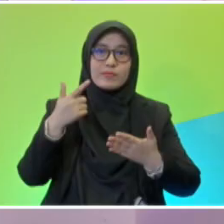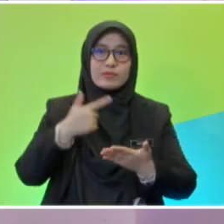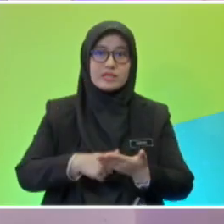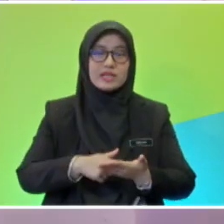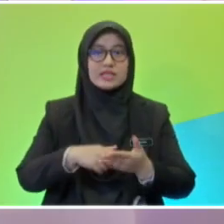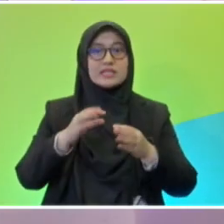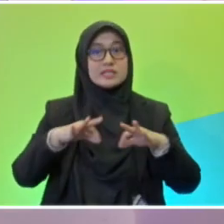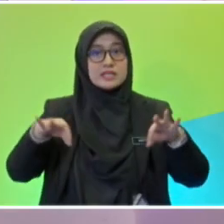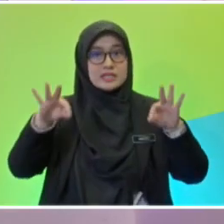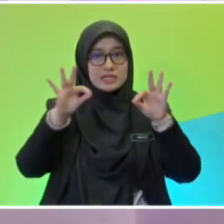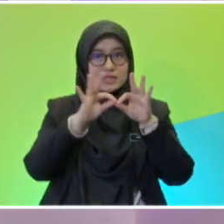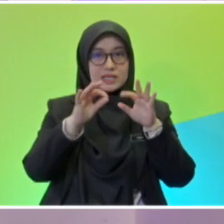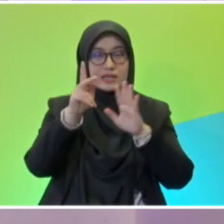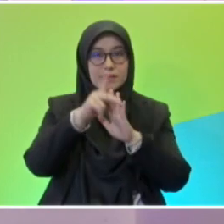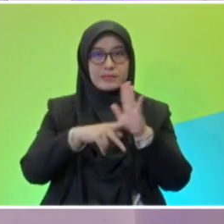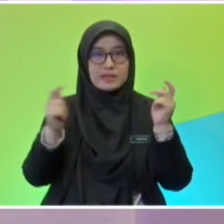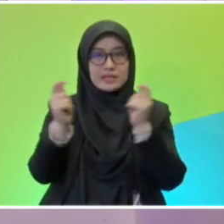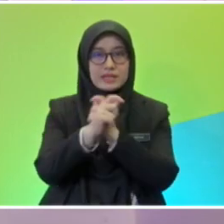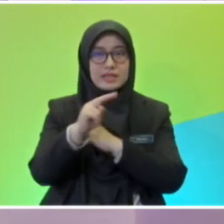larantangan masyarakat